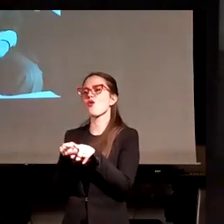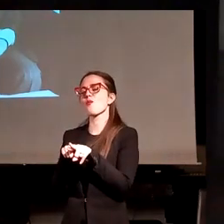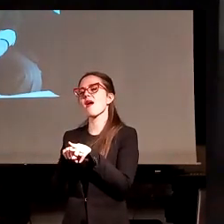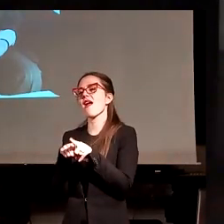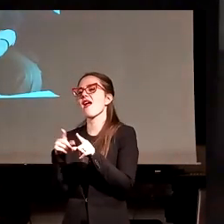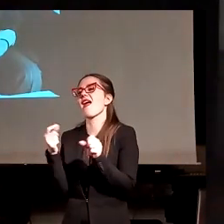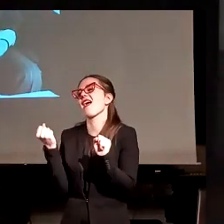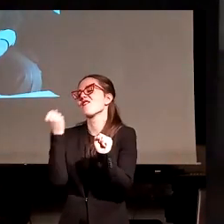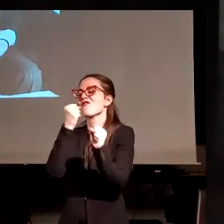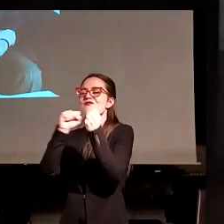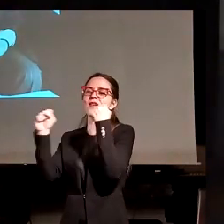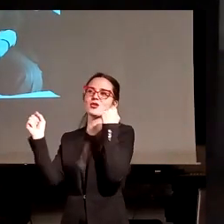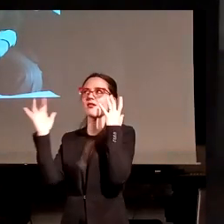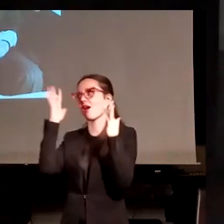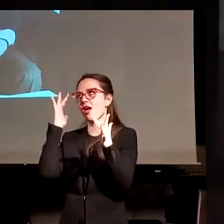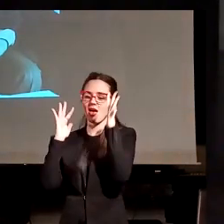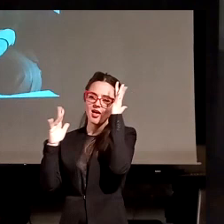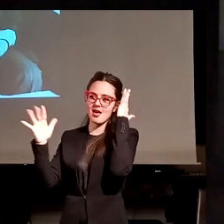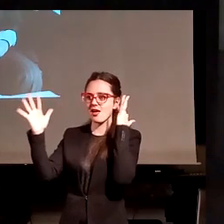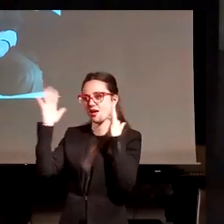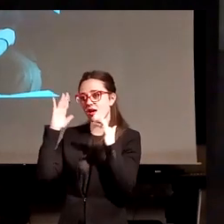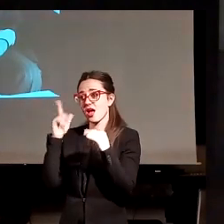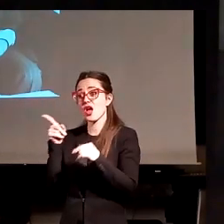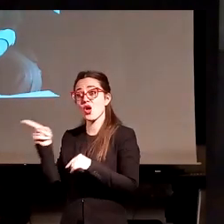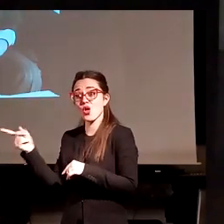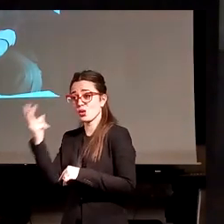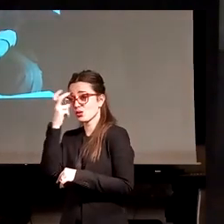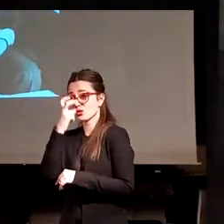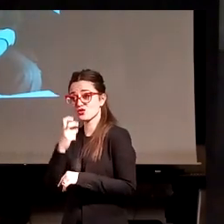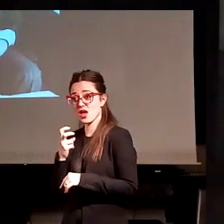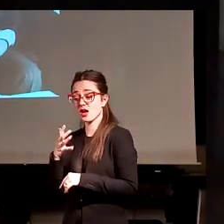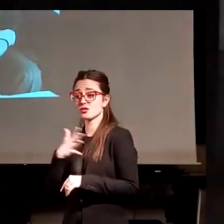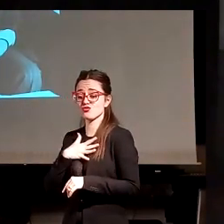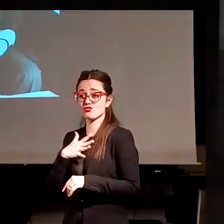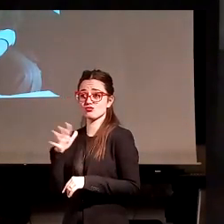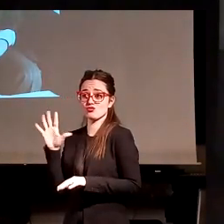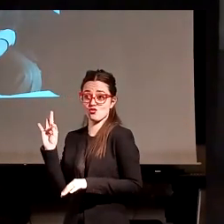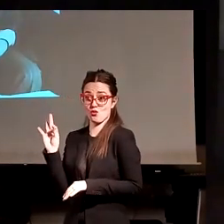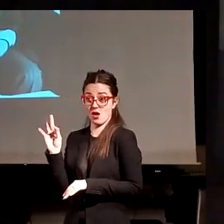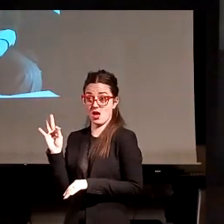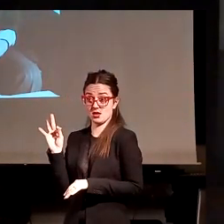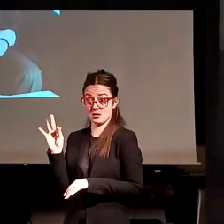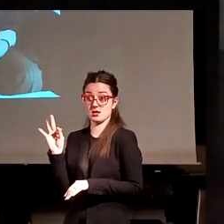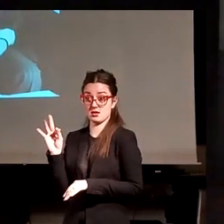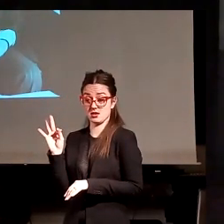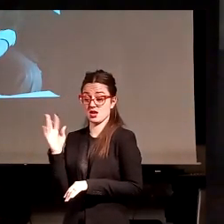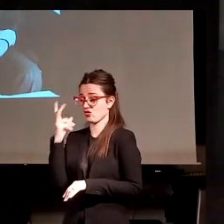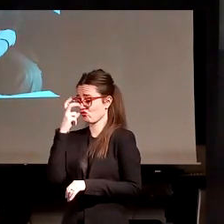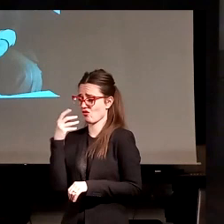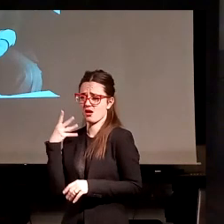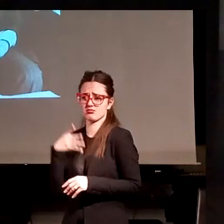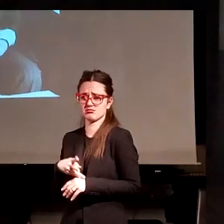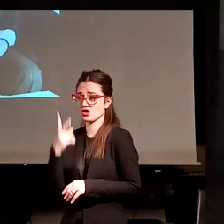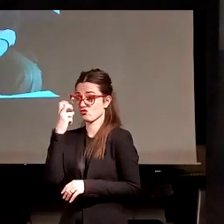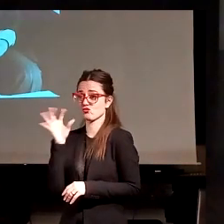anche perché la verità è che lui è diventato cieco a 50 anni completamente 5 50 anni per cui